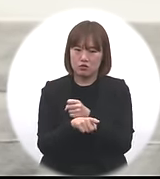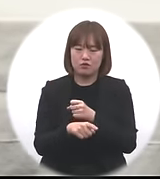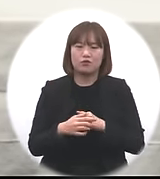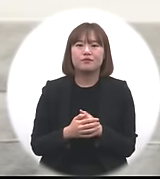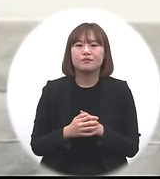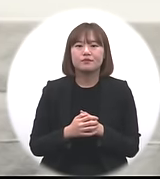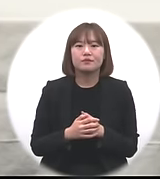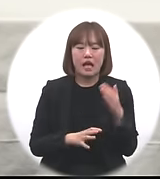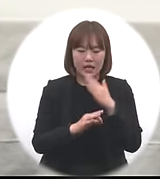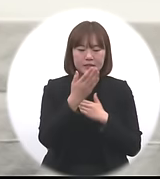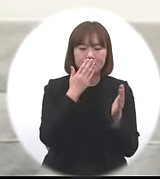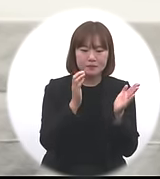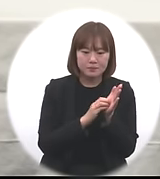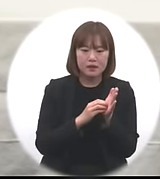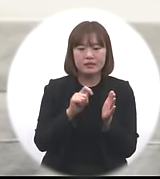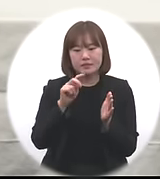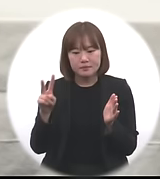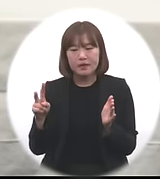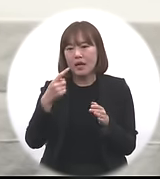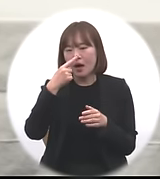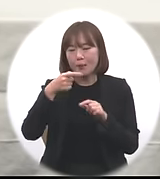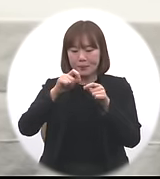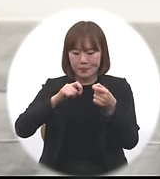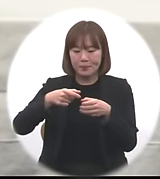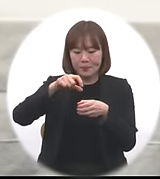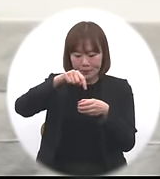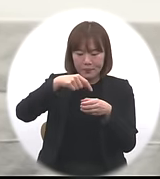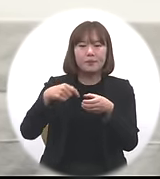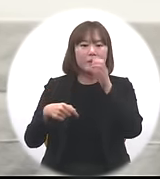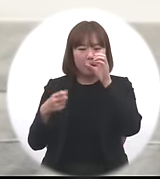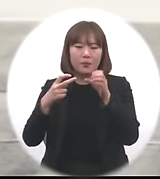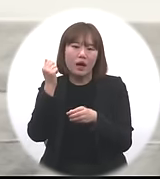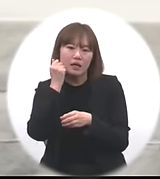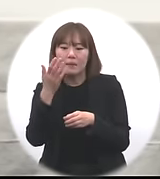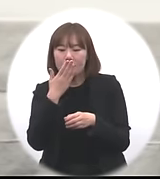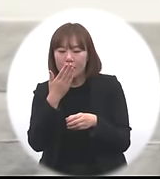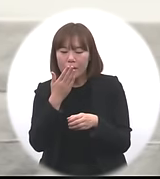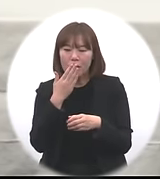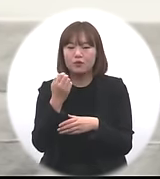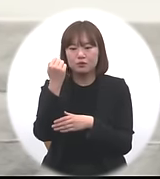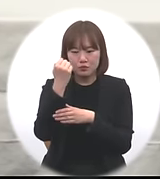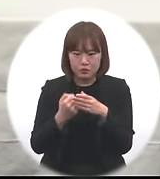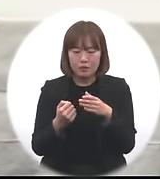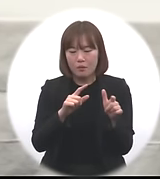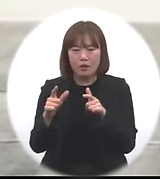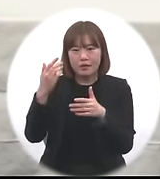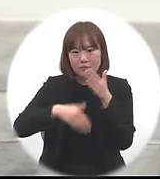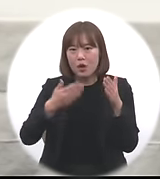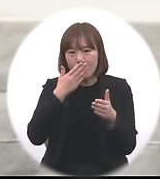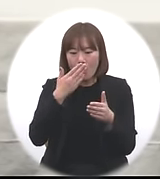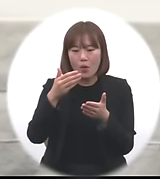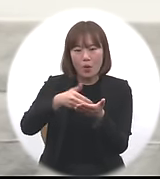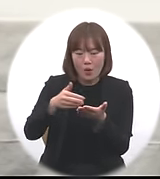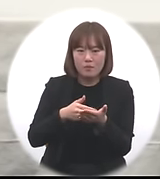저 위에는요, 아침 먹고 테레비 보면서 맥심 커피 한잔 마시고 조금 지나서 과자 하나 집어 먹고 부침개 남은 거 어제 먹고 그다음에